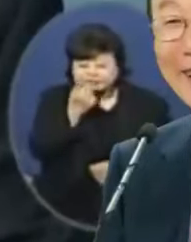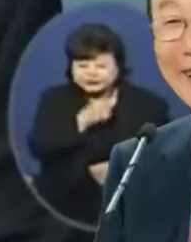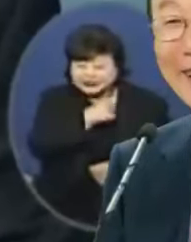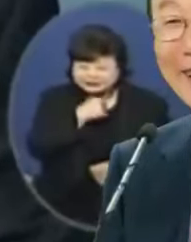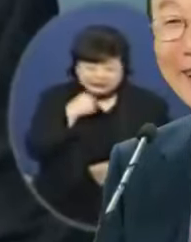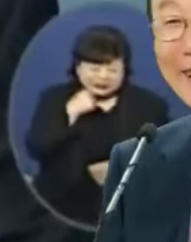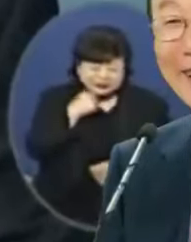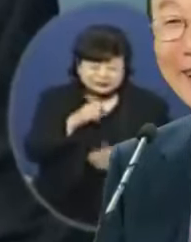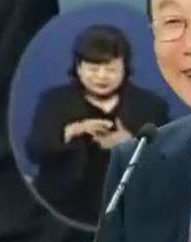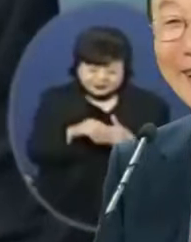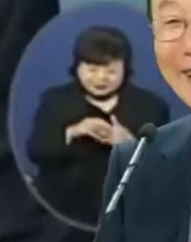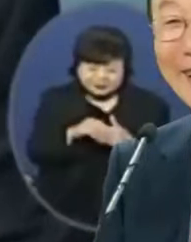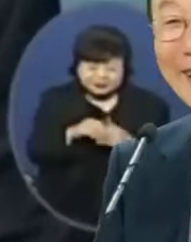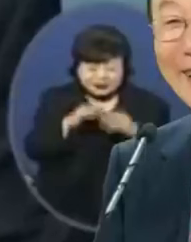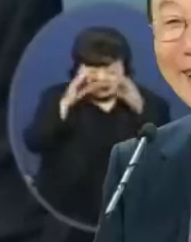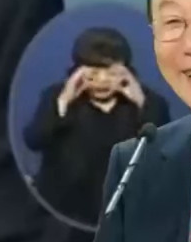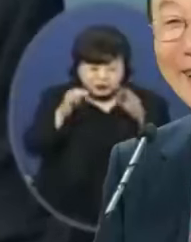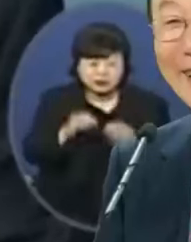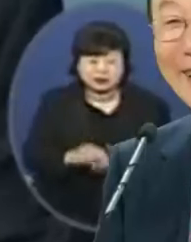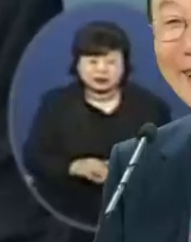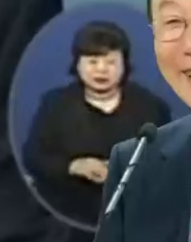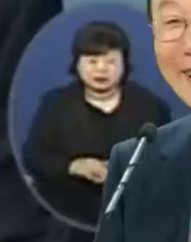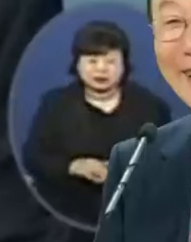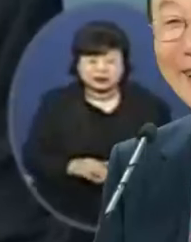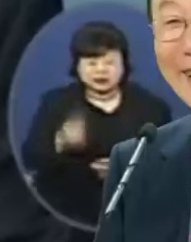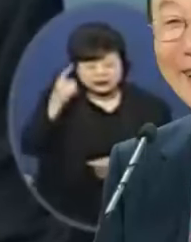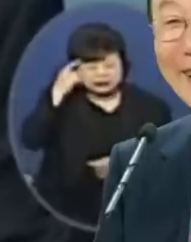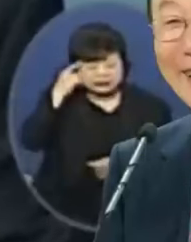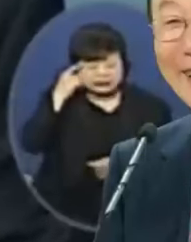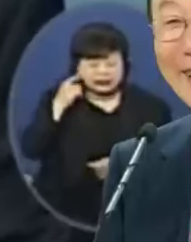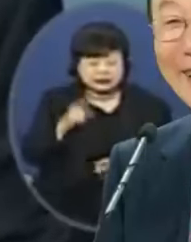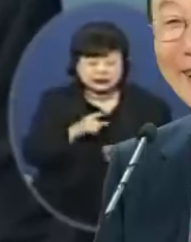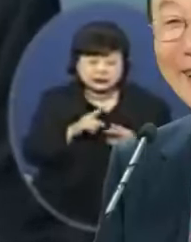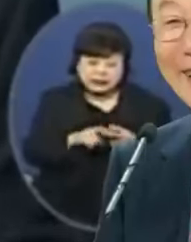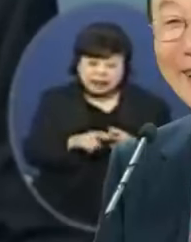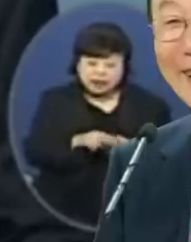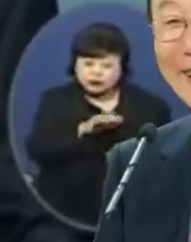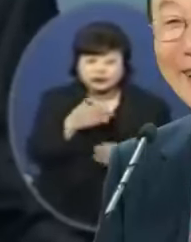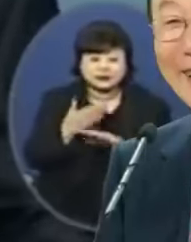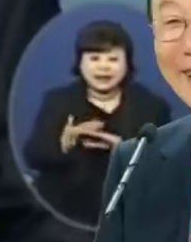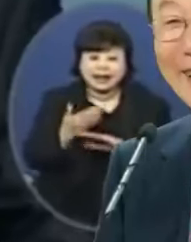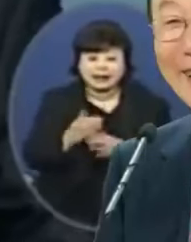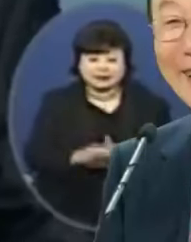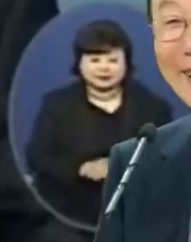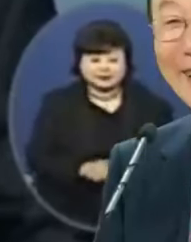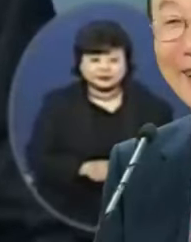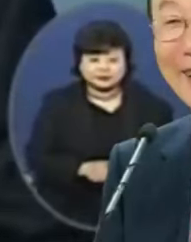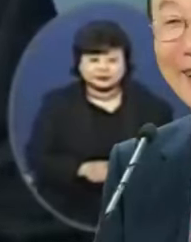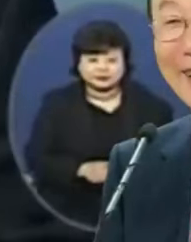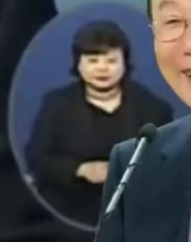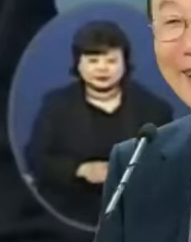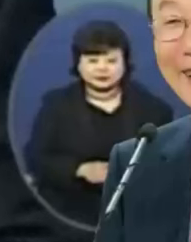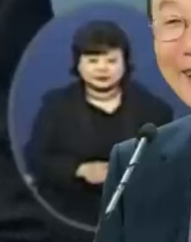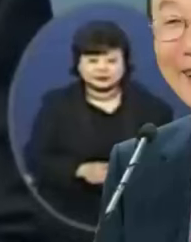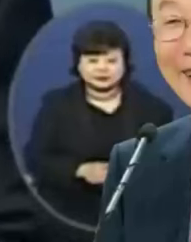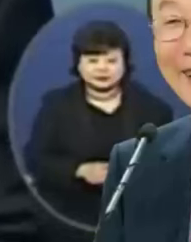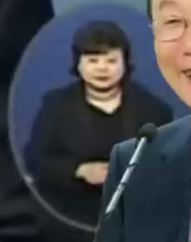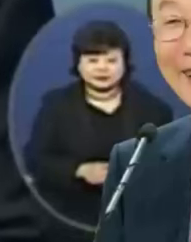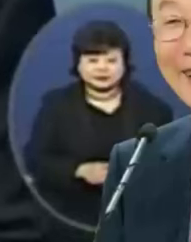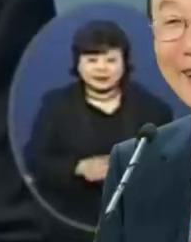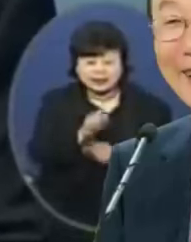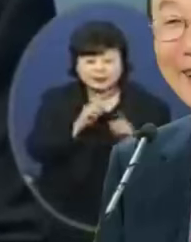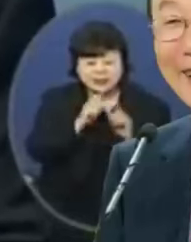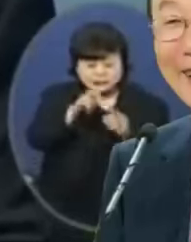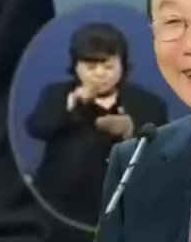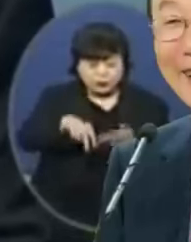맛보고 손으로 만지고 이성적으로 생각하는 것으로 살지만은 우리는 그것을 동시에 성경을